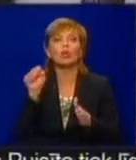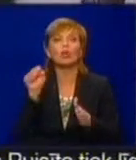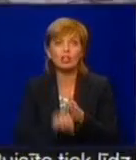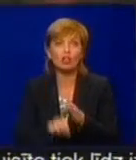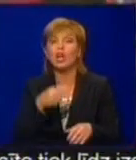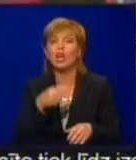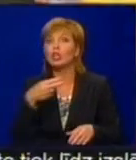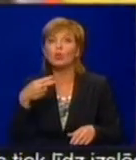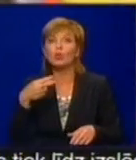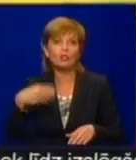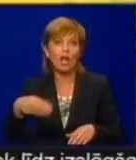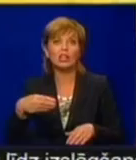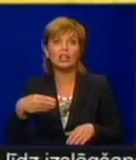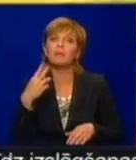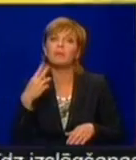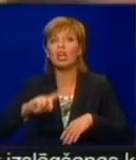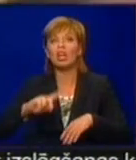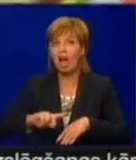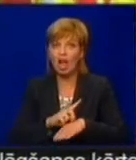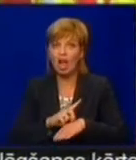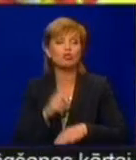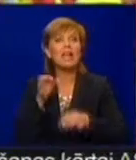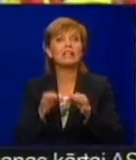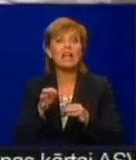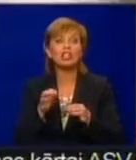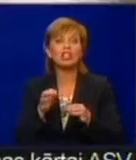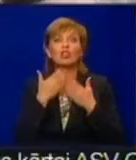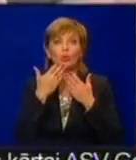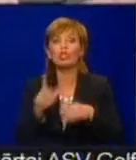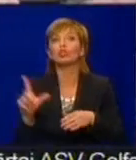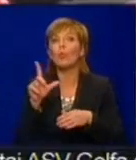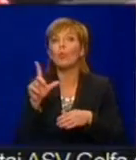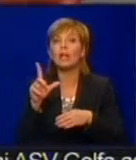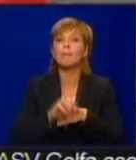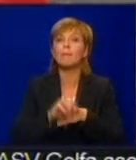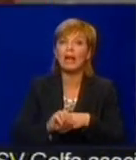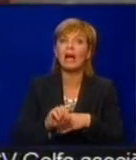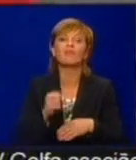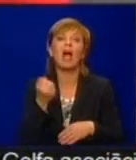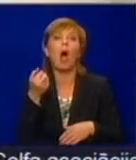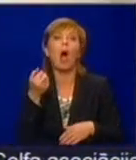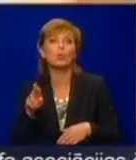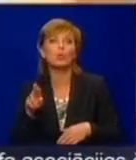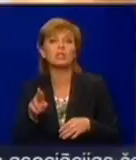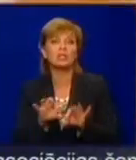un 242 ievainošanu tiesneši nolasīs jūlija beigās vai augustā.